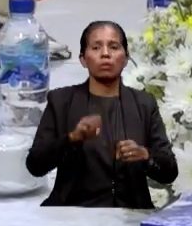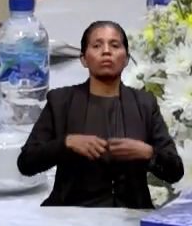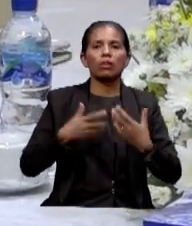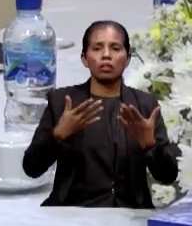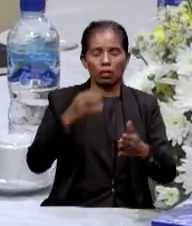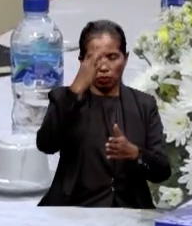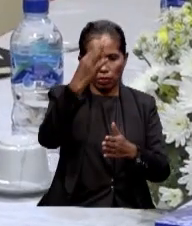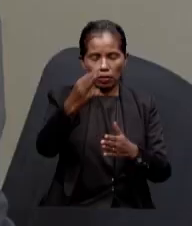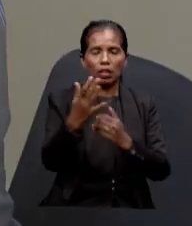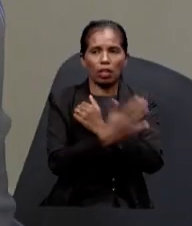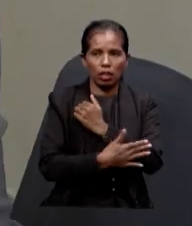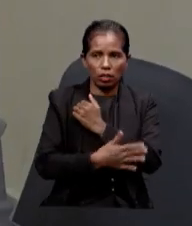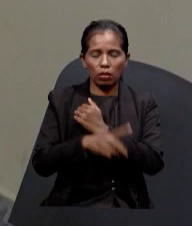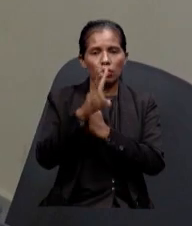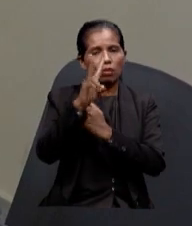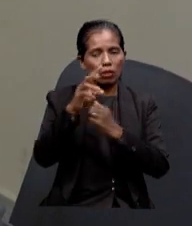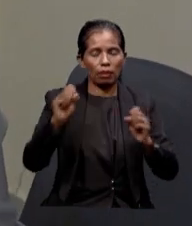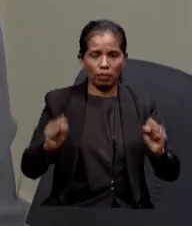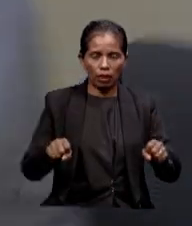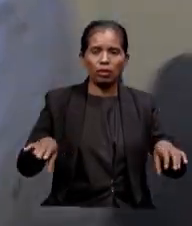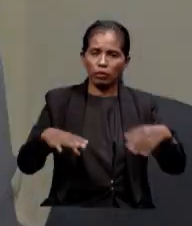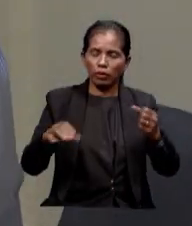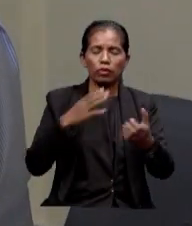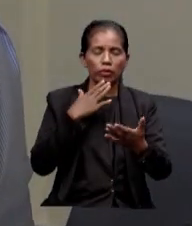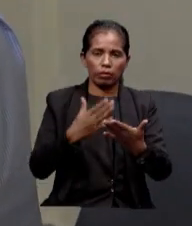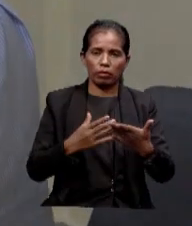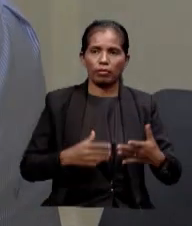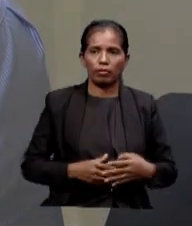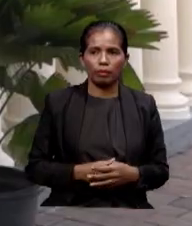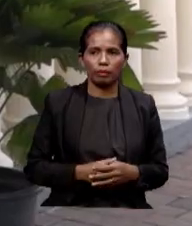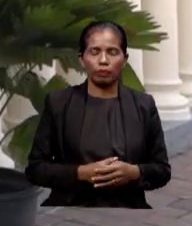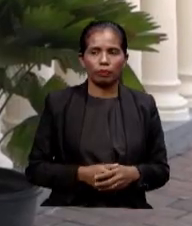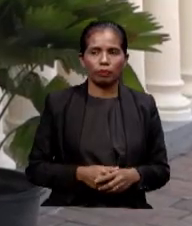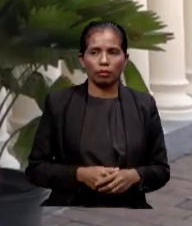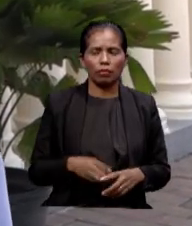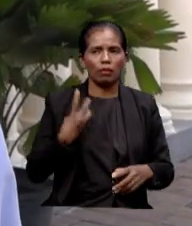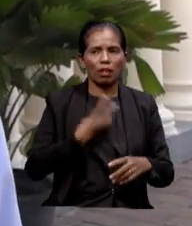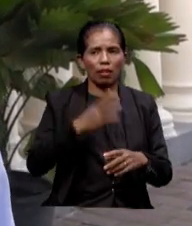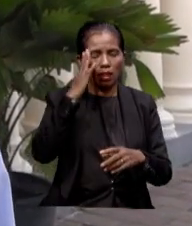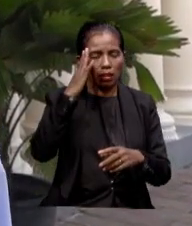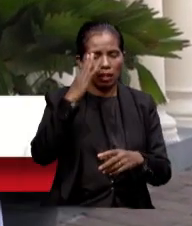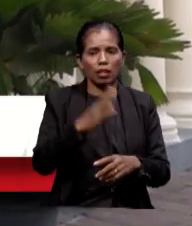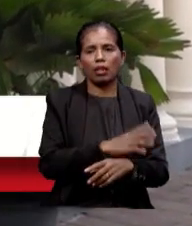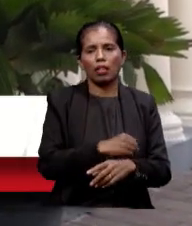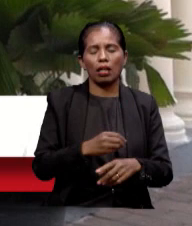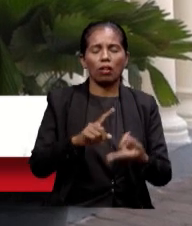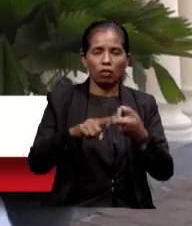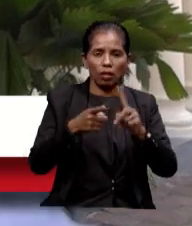ia futuru na sang ruane beda servisu diak liutan. Maitre kunye semalu apa kuli itu